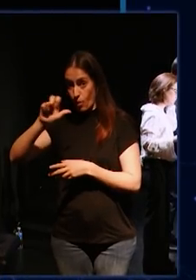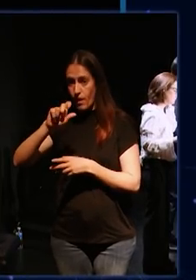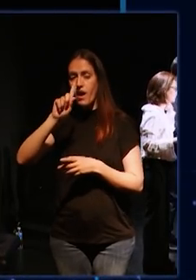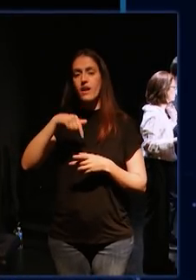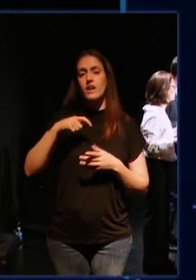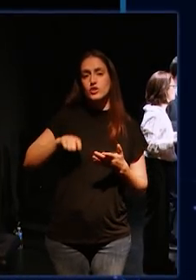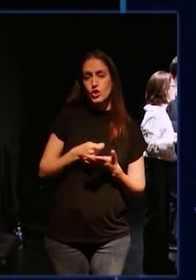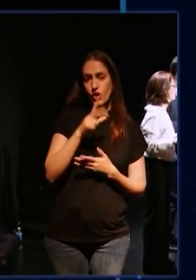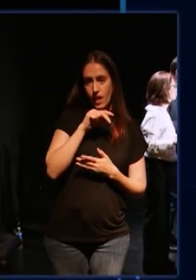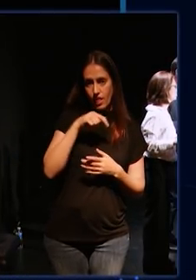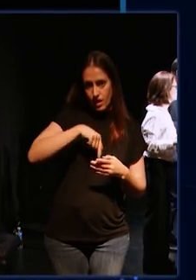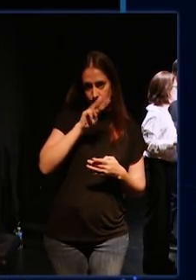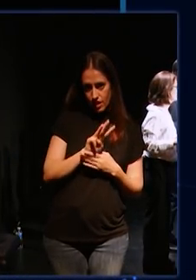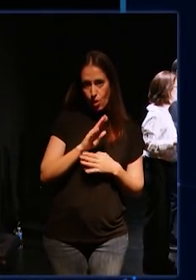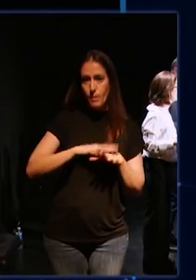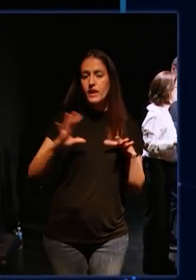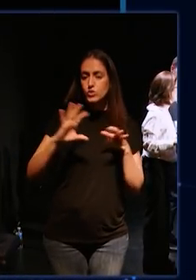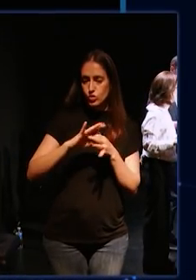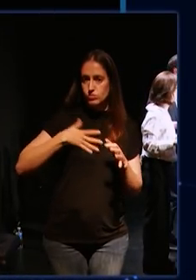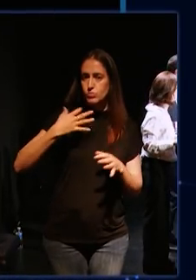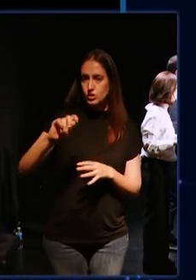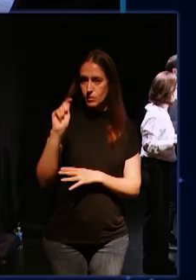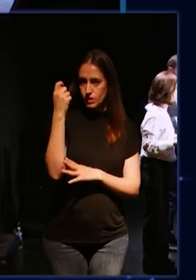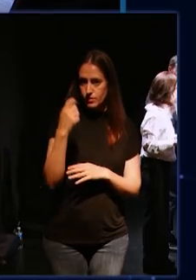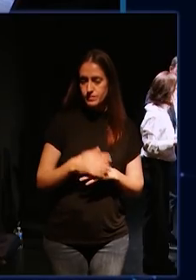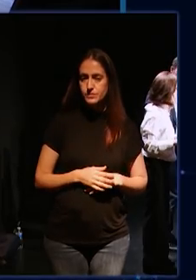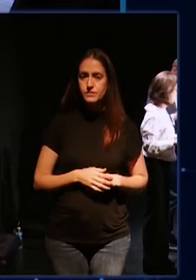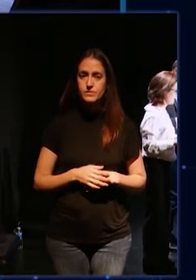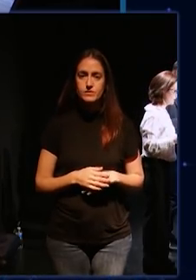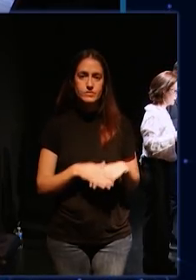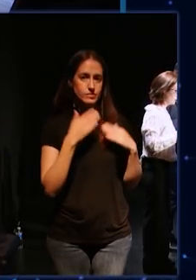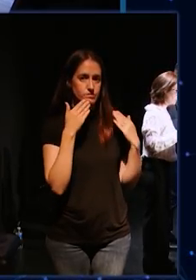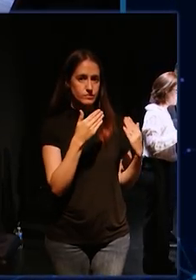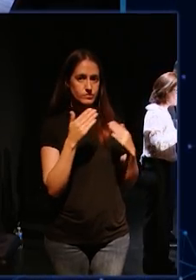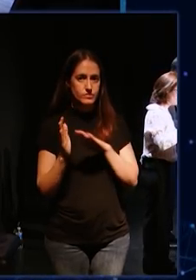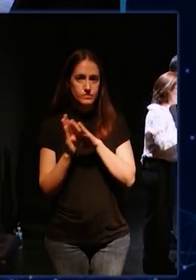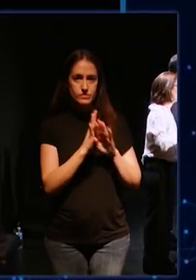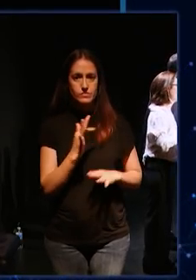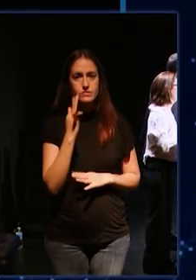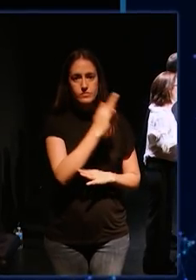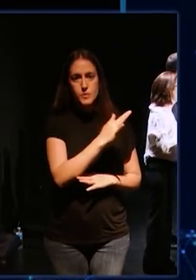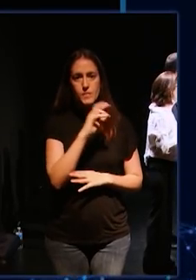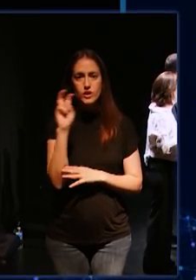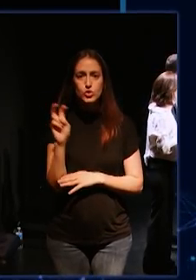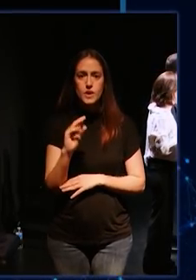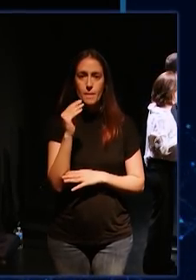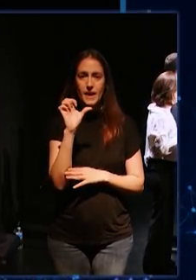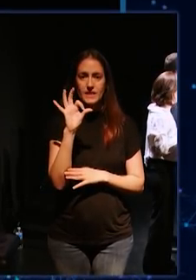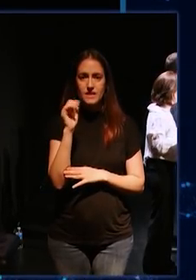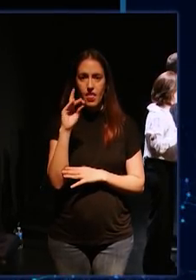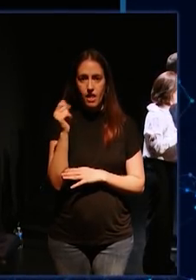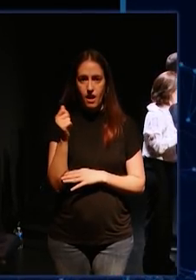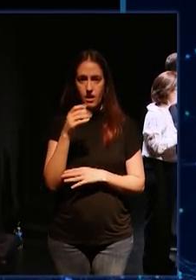Cardedeu, perquè junts ho farem possible. Moltes gràcies. Ara és el torn d'en Josep Quesada, del Partit Socialista de